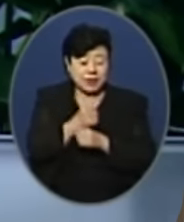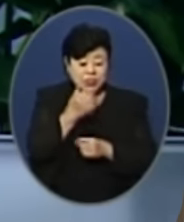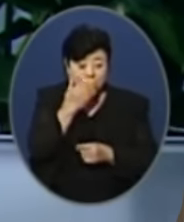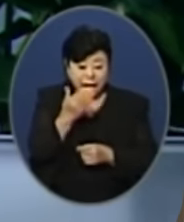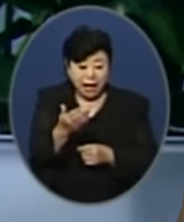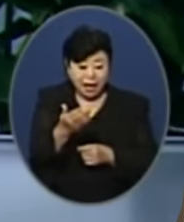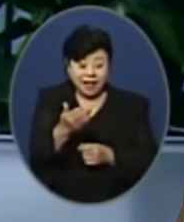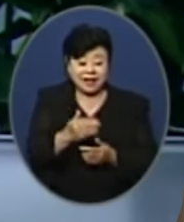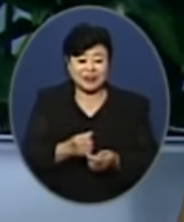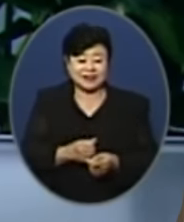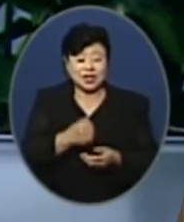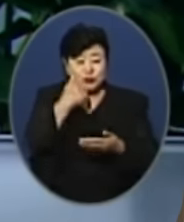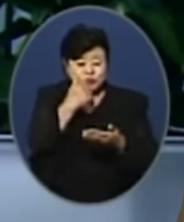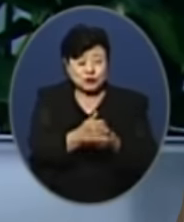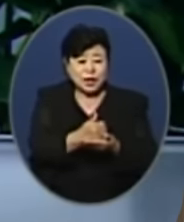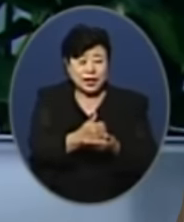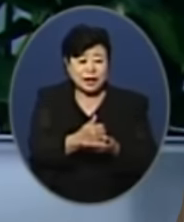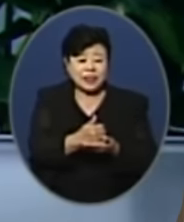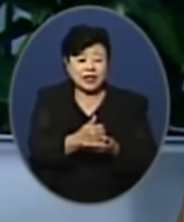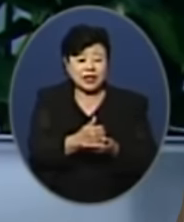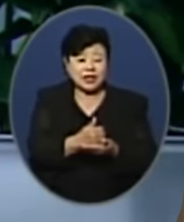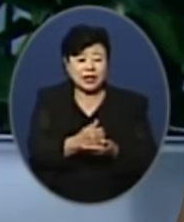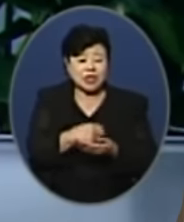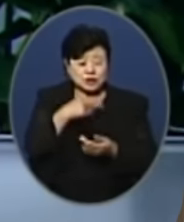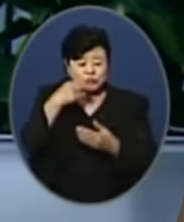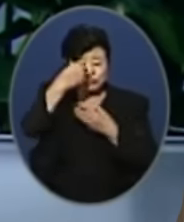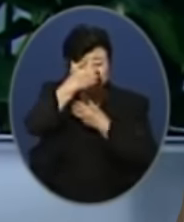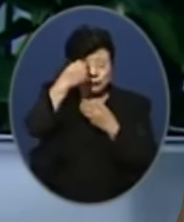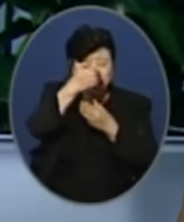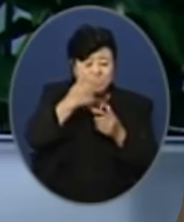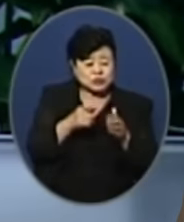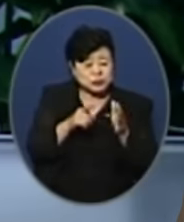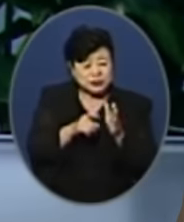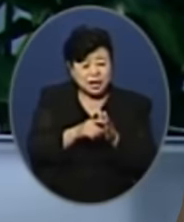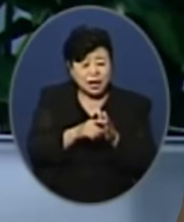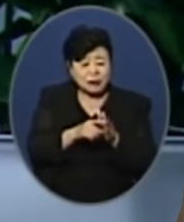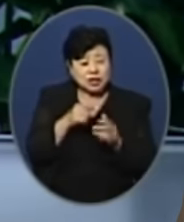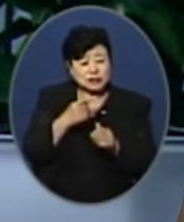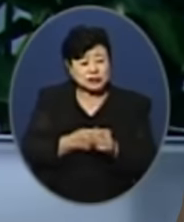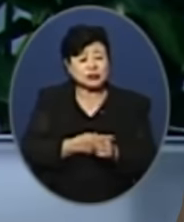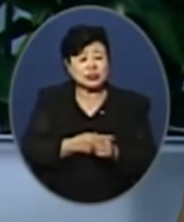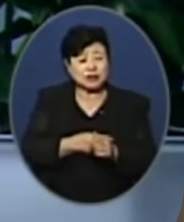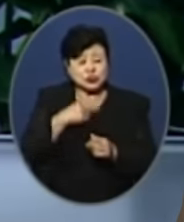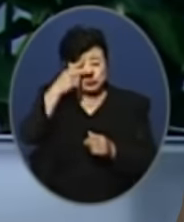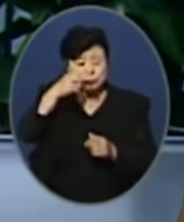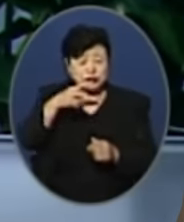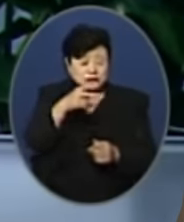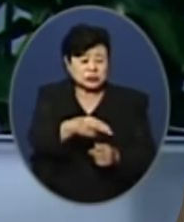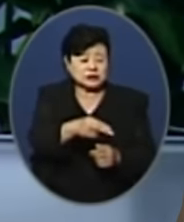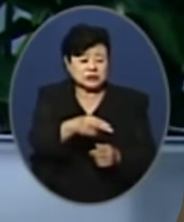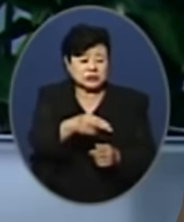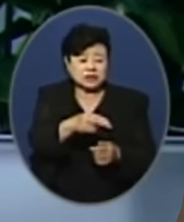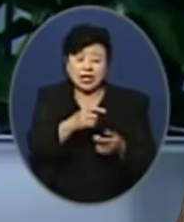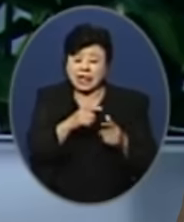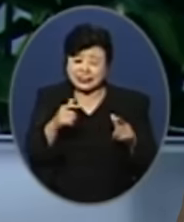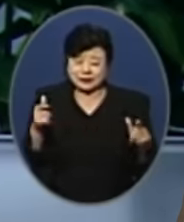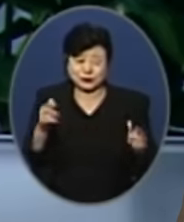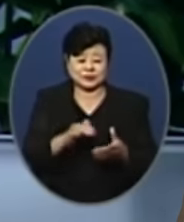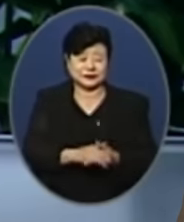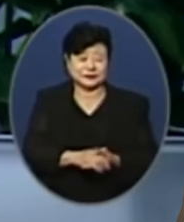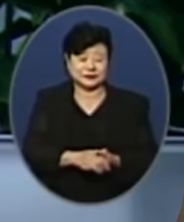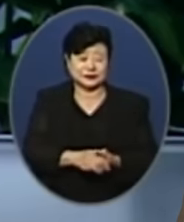것입니다. 그러므로 죄도 한가진 것입니다. 술 주정뱅이가 예수 믿었다고 해서 자연적으로 그날로부터 술이 떨어지는 것이